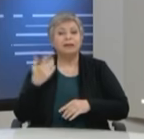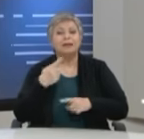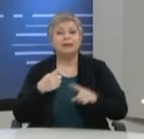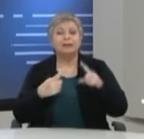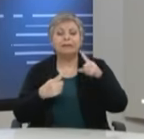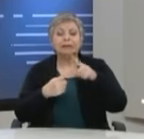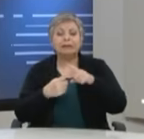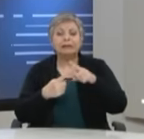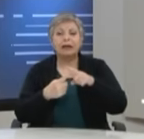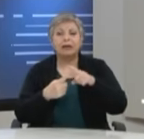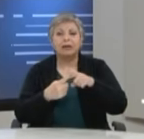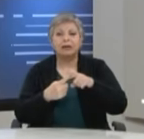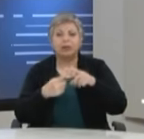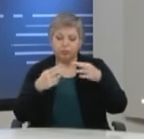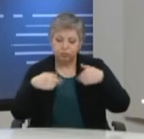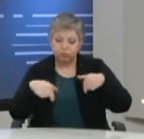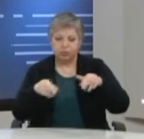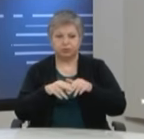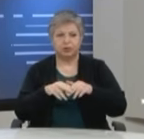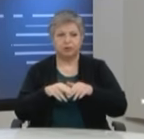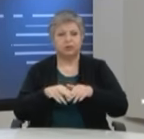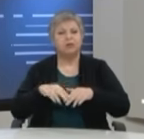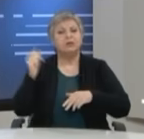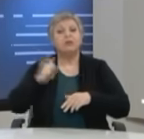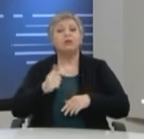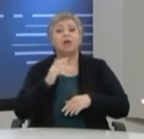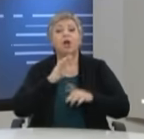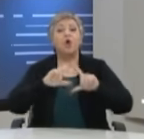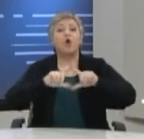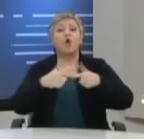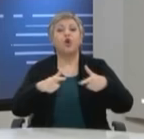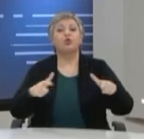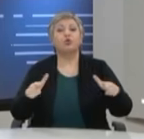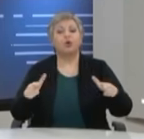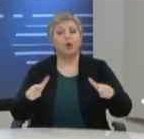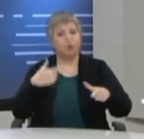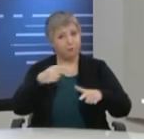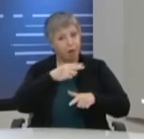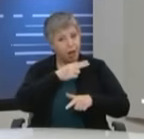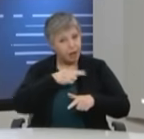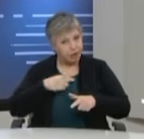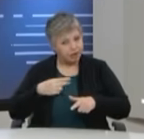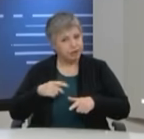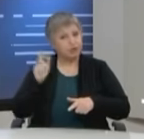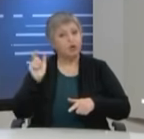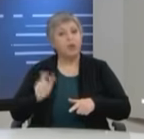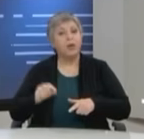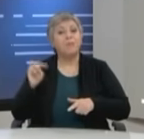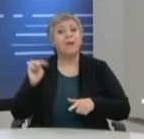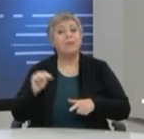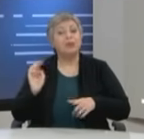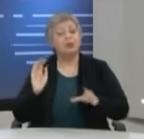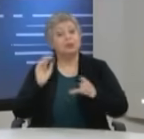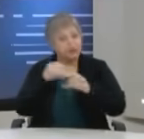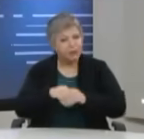όπως εξάλλου έχει πει και ο γλωσσολόγος καθηγητής Μπαμπινιώτης που συμμετείχε σε αυτή τη διάσκεψη. Είναι